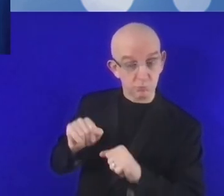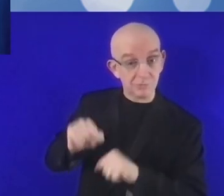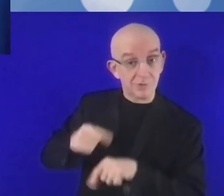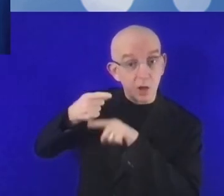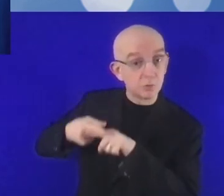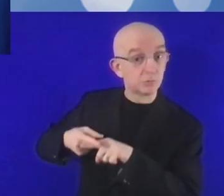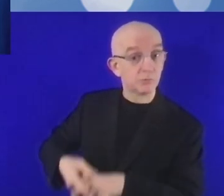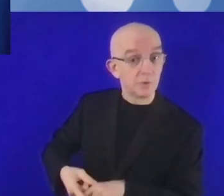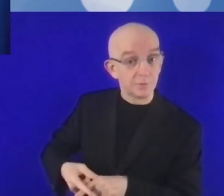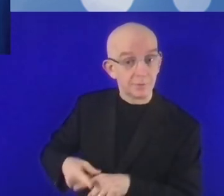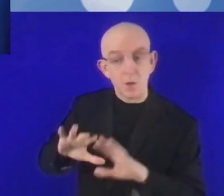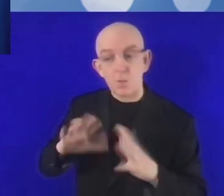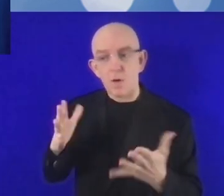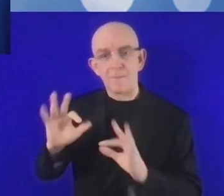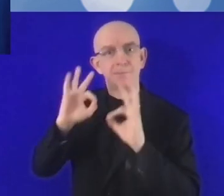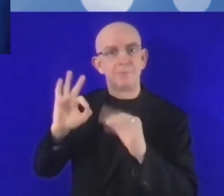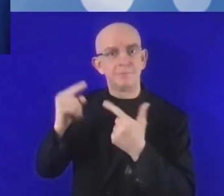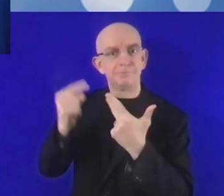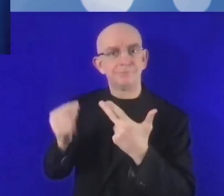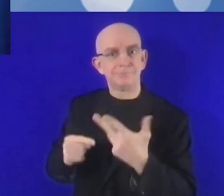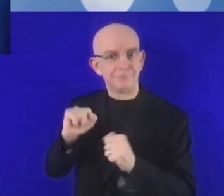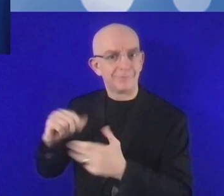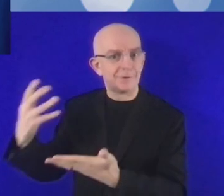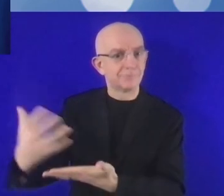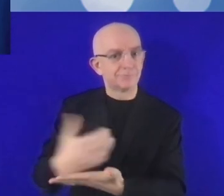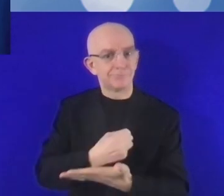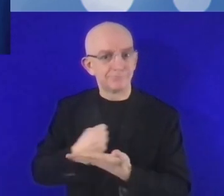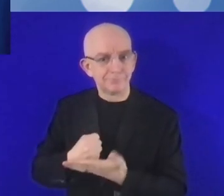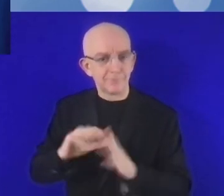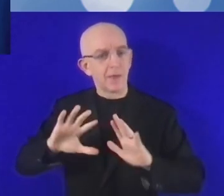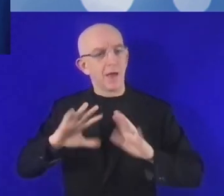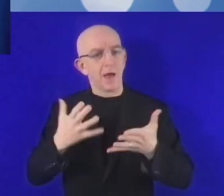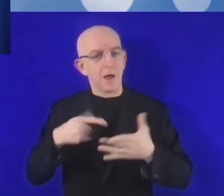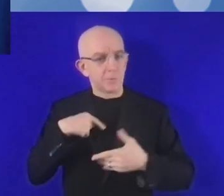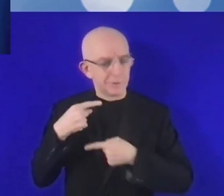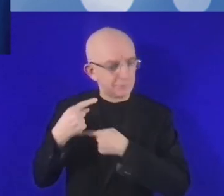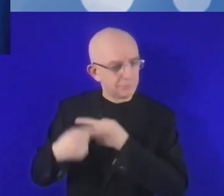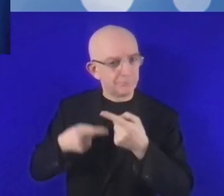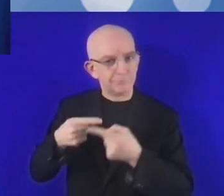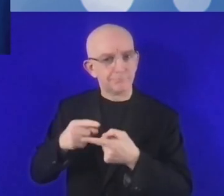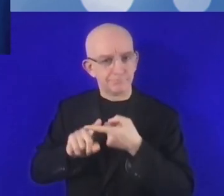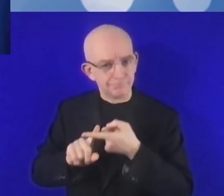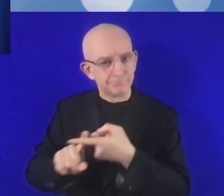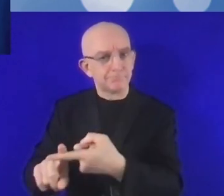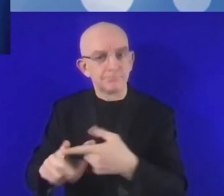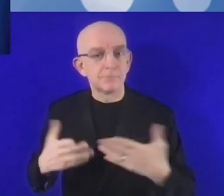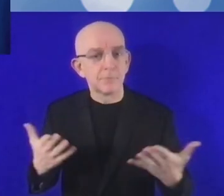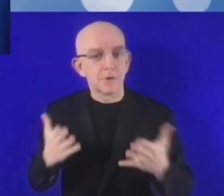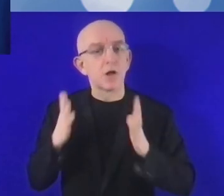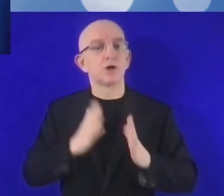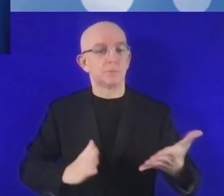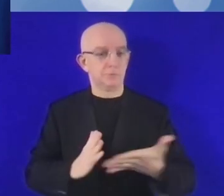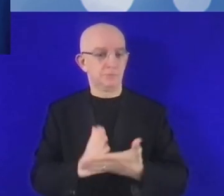довериться развивающимся технологиям, как лучшим образом использовать их потенциал, как защищать права человека в